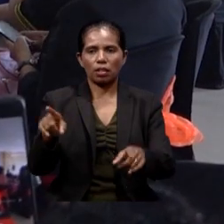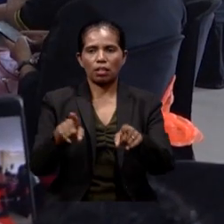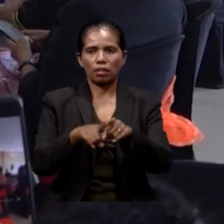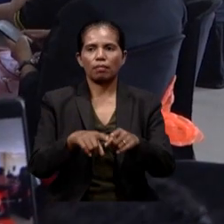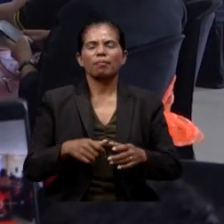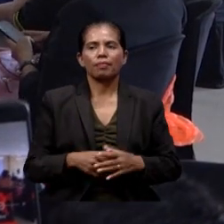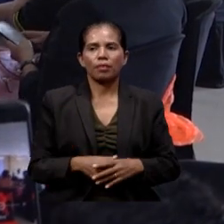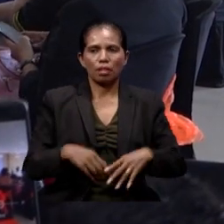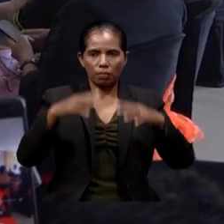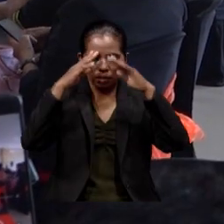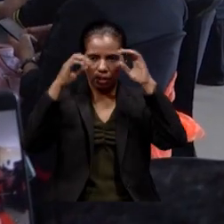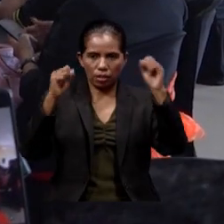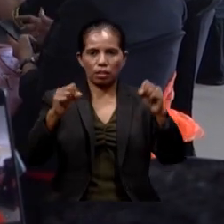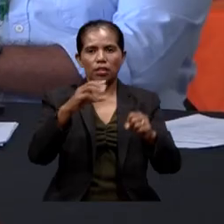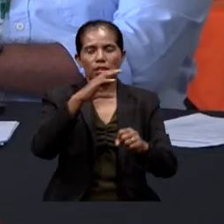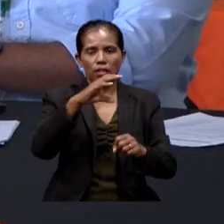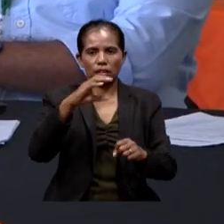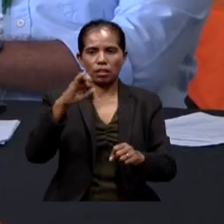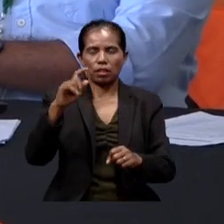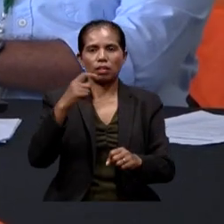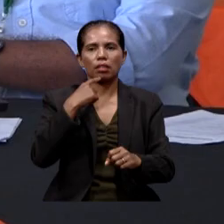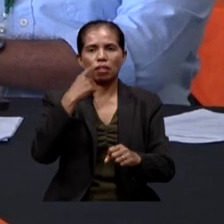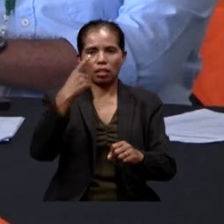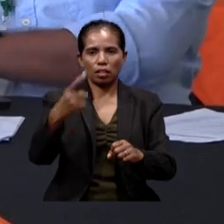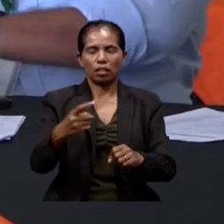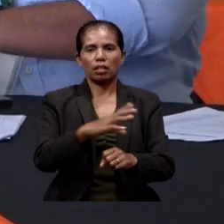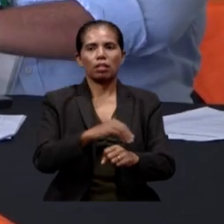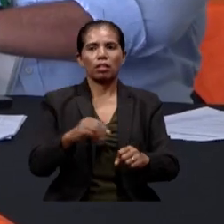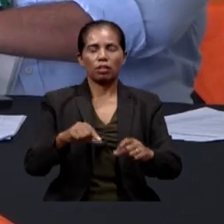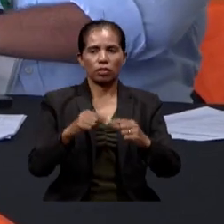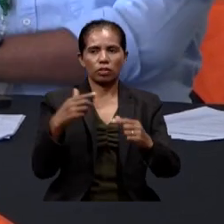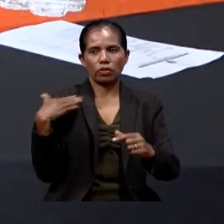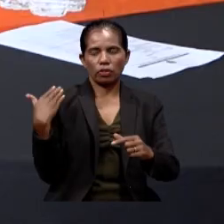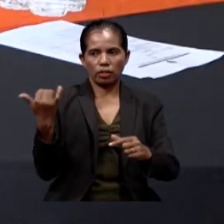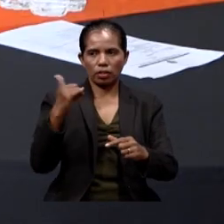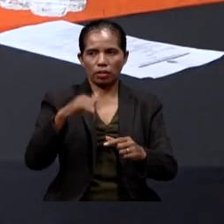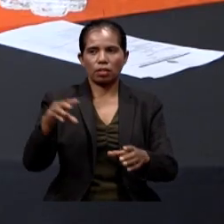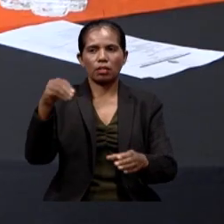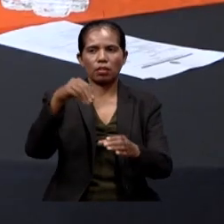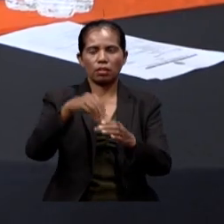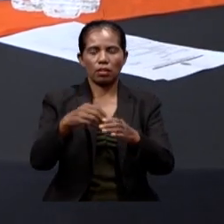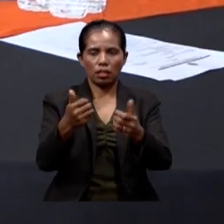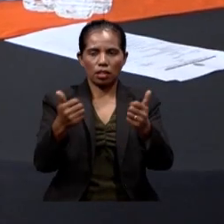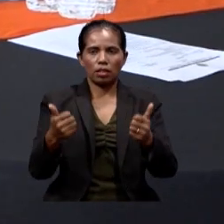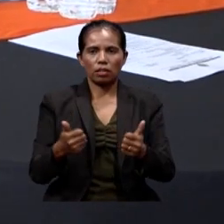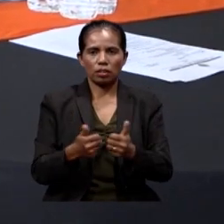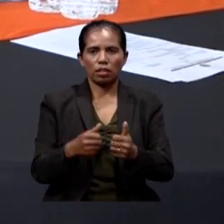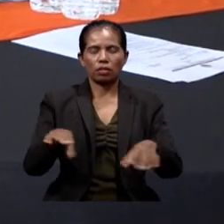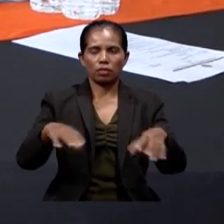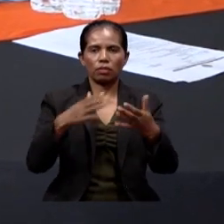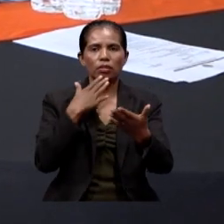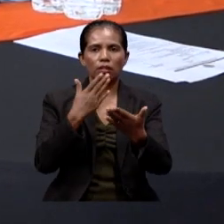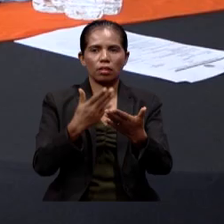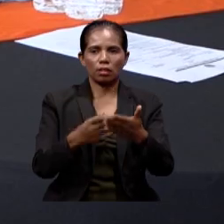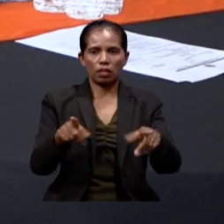Presidente Câmara Comércio e Indústria Timor-Leste, Suzerba Empresário Jovem Sira, nebe envolve e a associação refere a tu serviço dia,